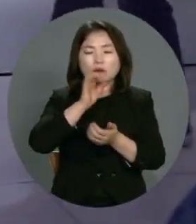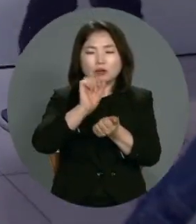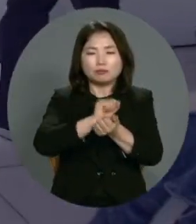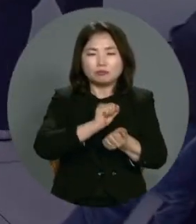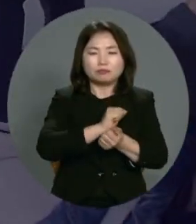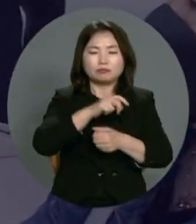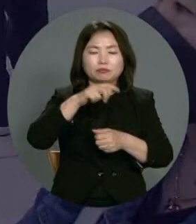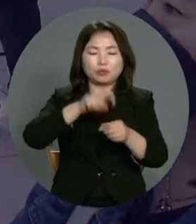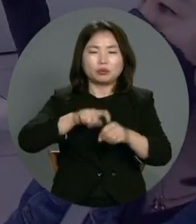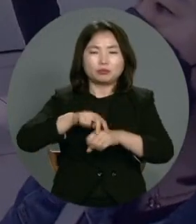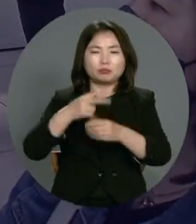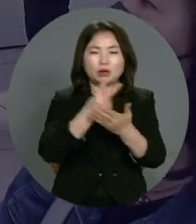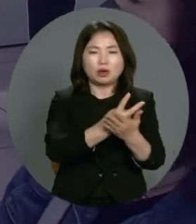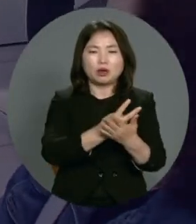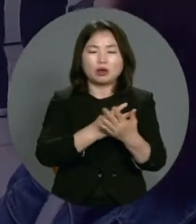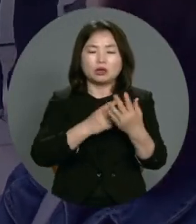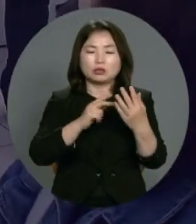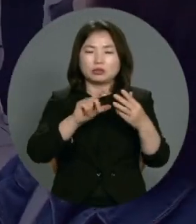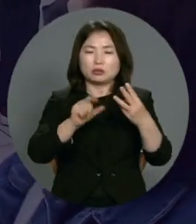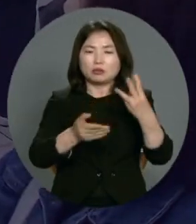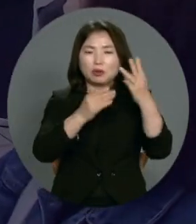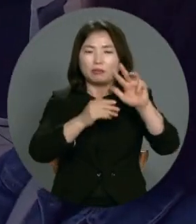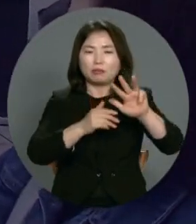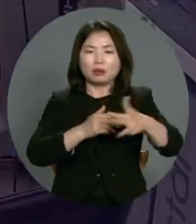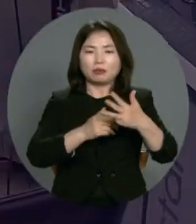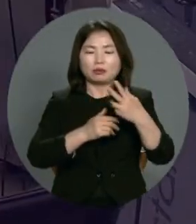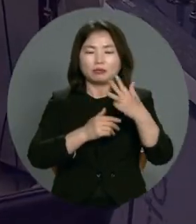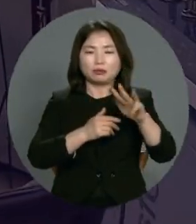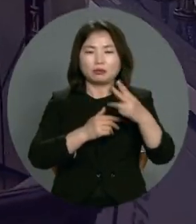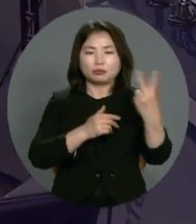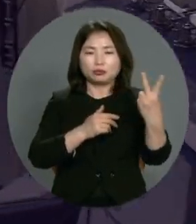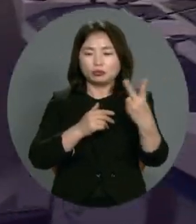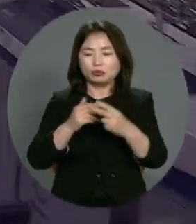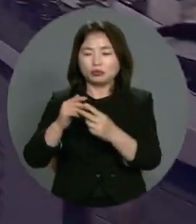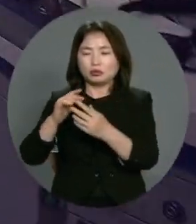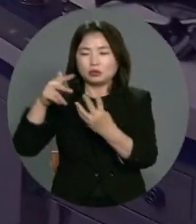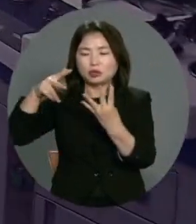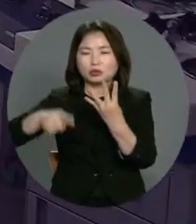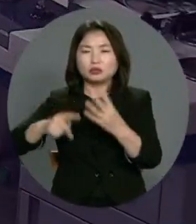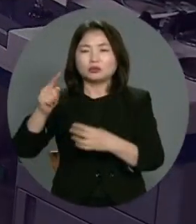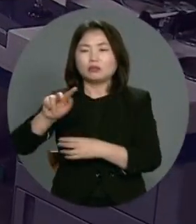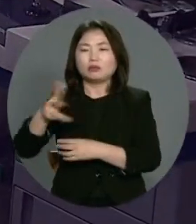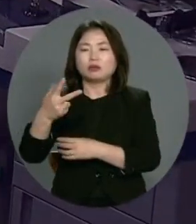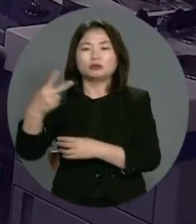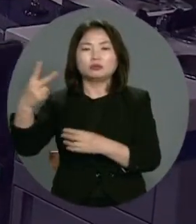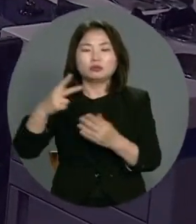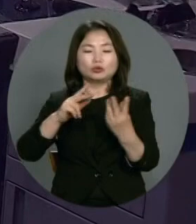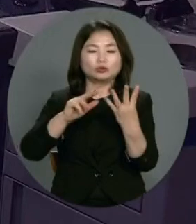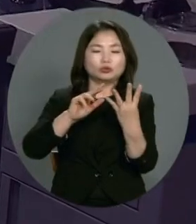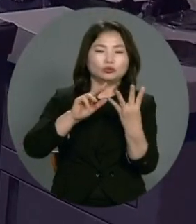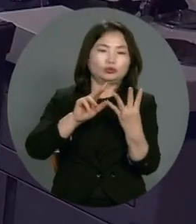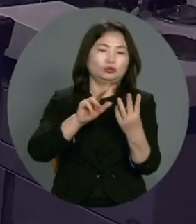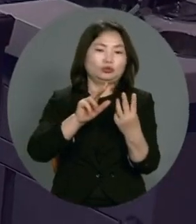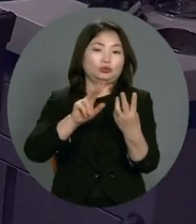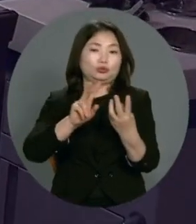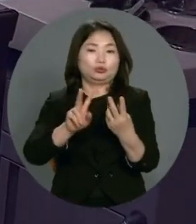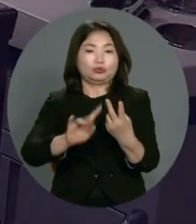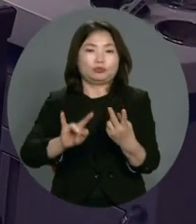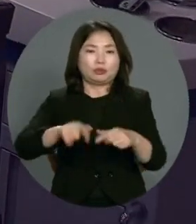감염증으로 입원한 환자는 3월 첫 주 802명에서 4주 만에 1802명으로 2배 넘게